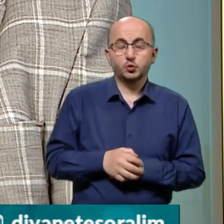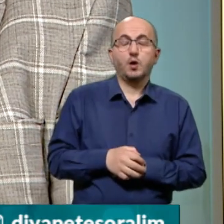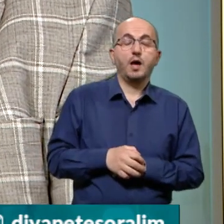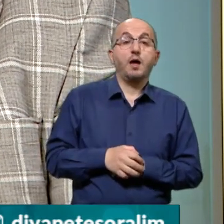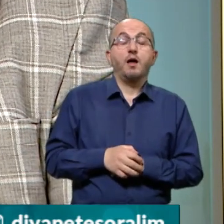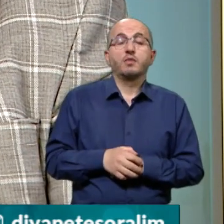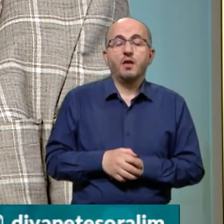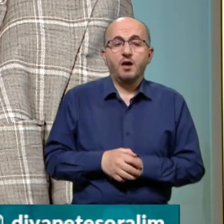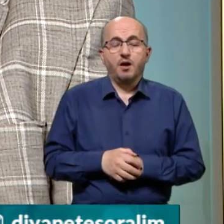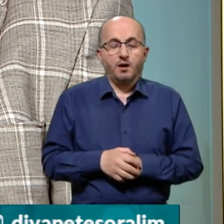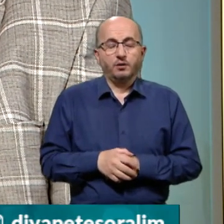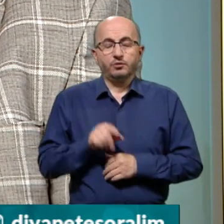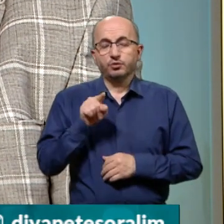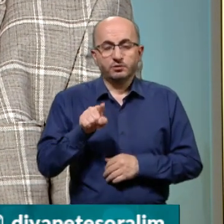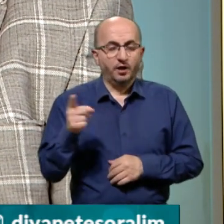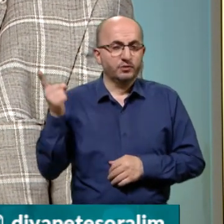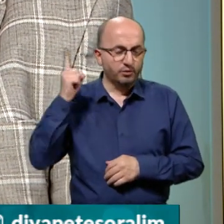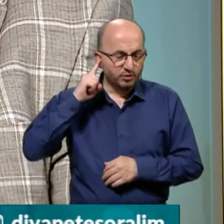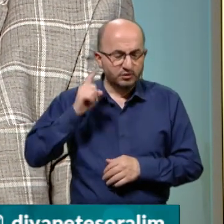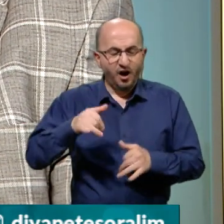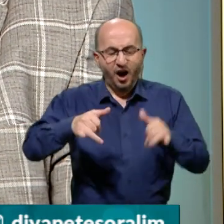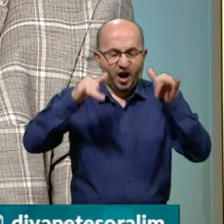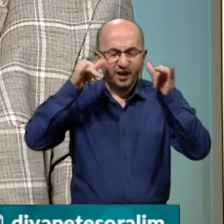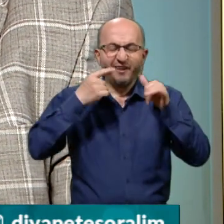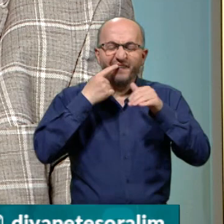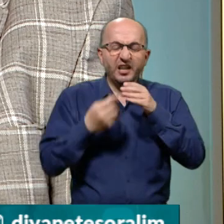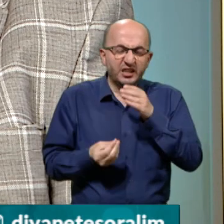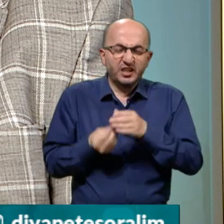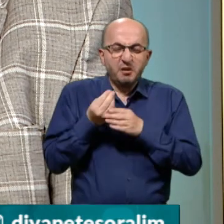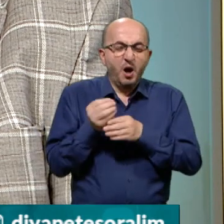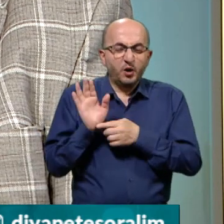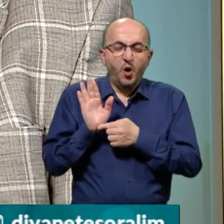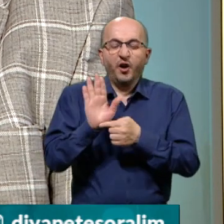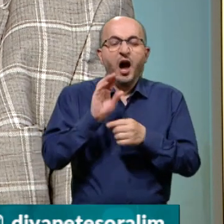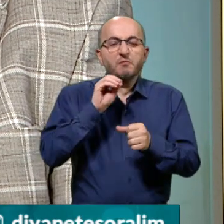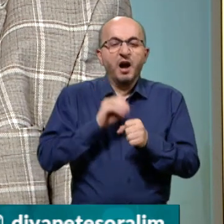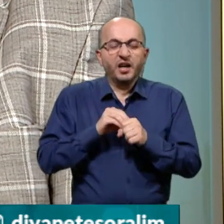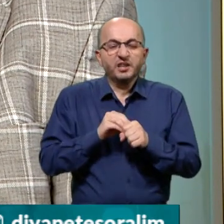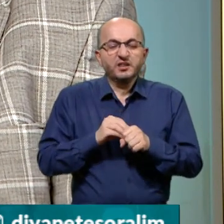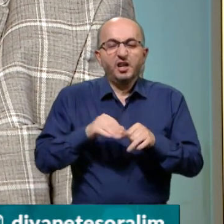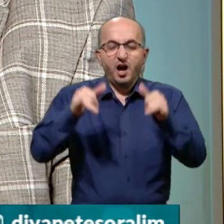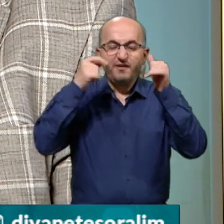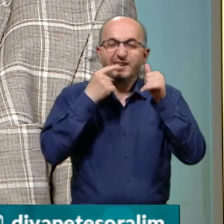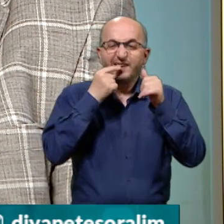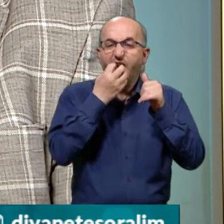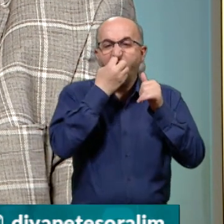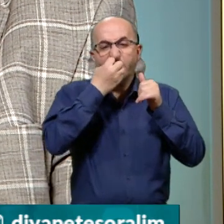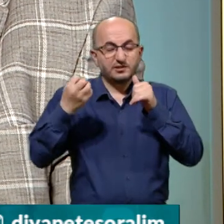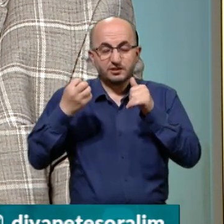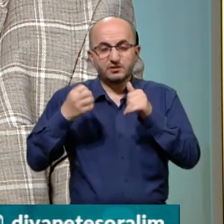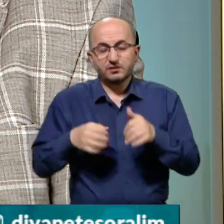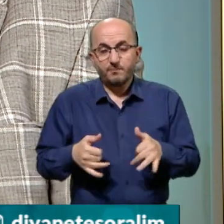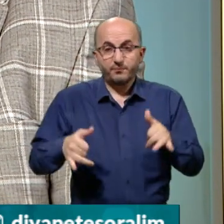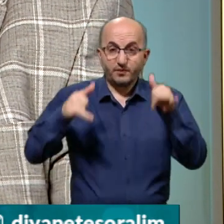Hatta şunu da duyuyoruz hayvan kapağı kaçtı diye göstermek için hayvanın dişlerini çıkartan bazı